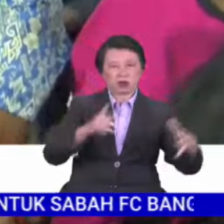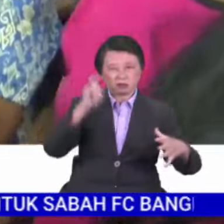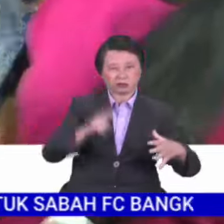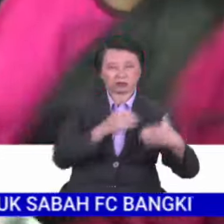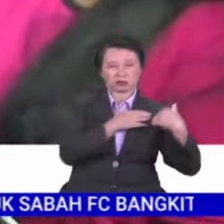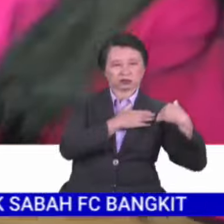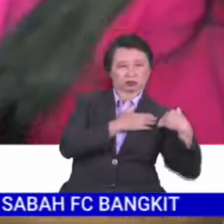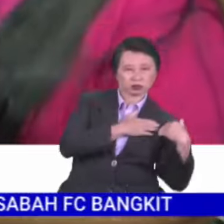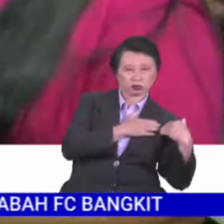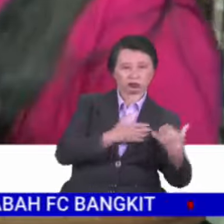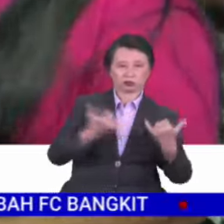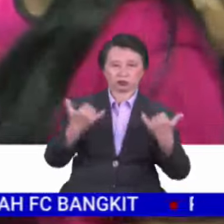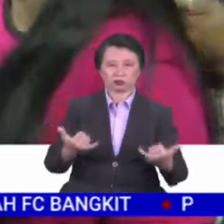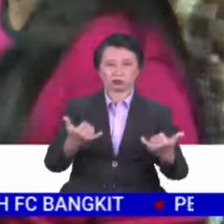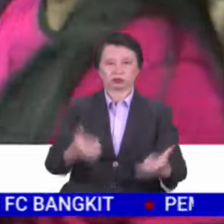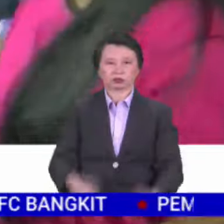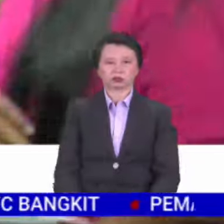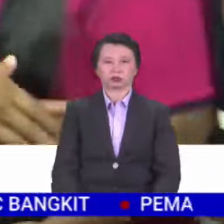digalas ketika ini.